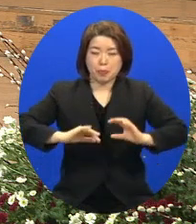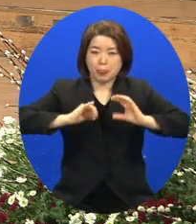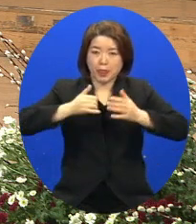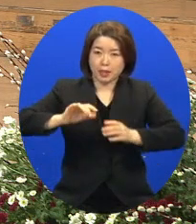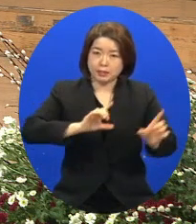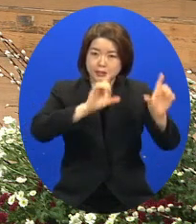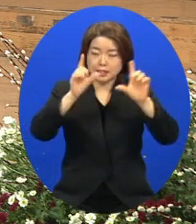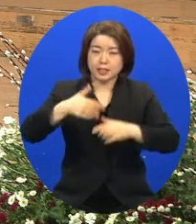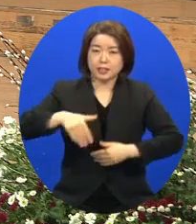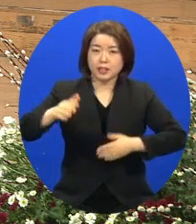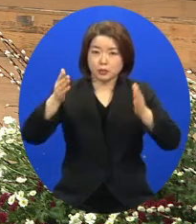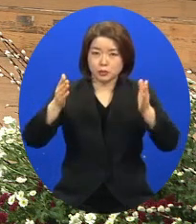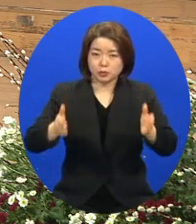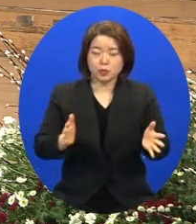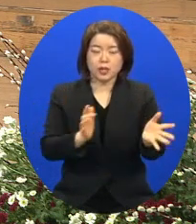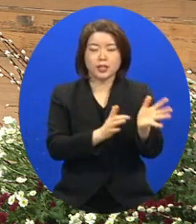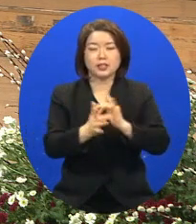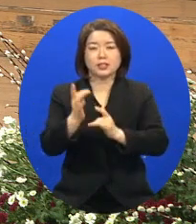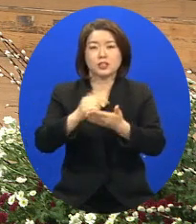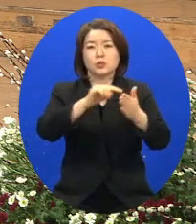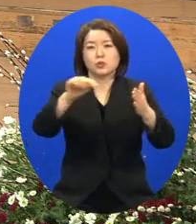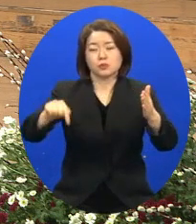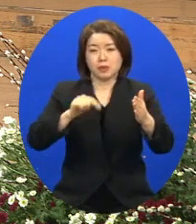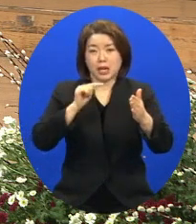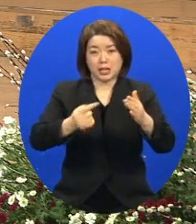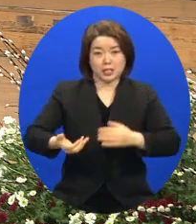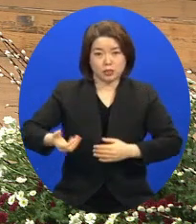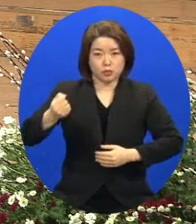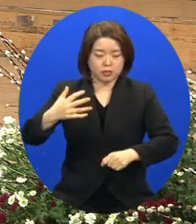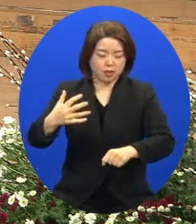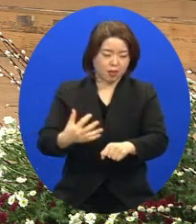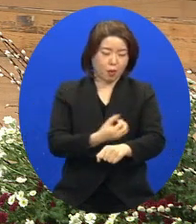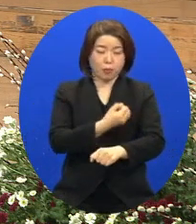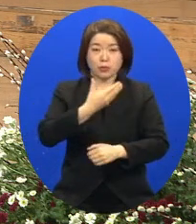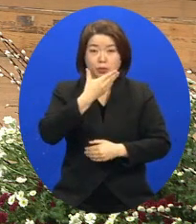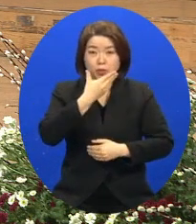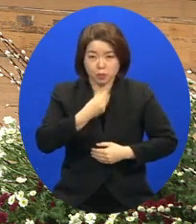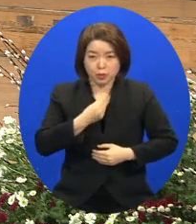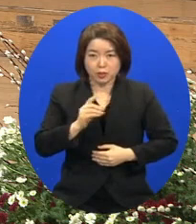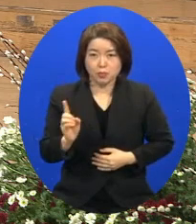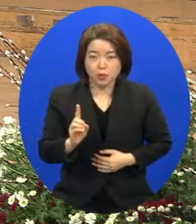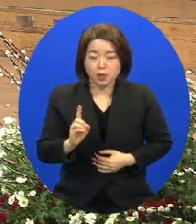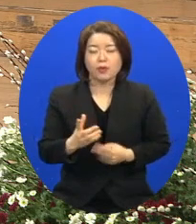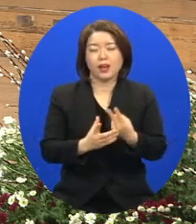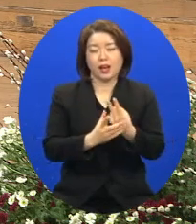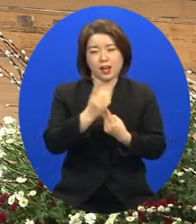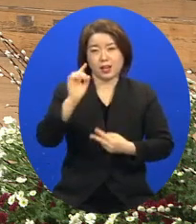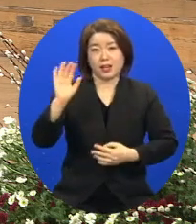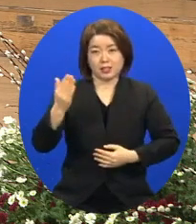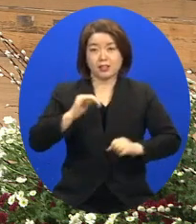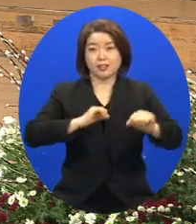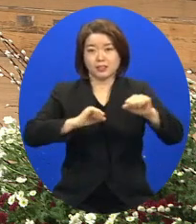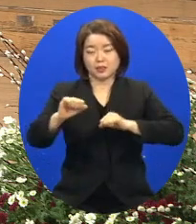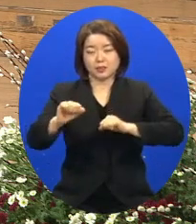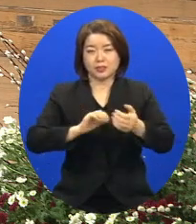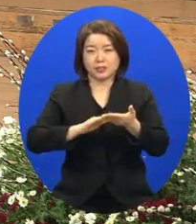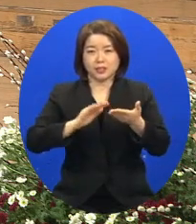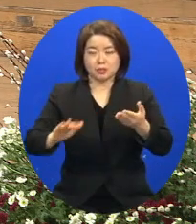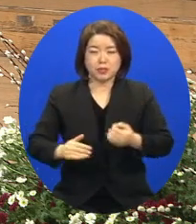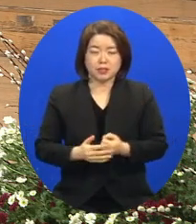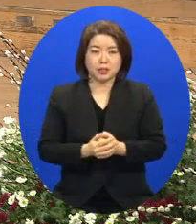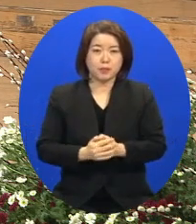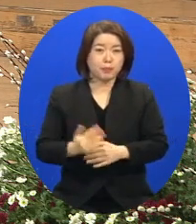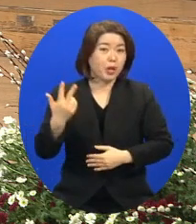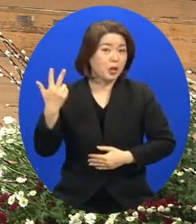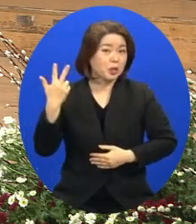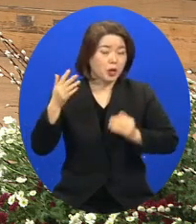동안에 예수님 안에서 누리는 엄청난 복이 하나 되는 역사입니다. 지난 주간에 일본에